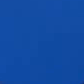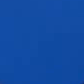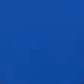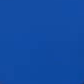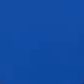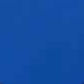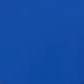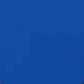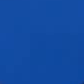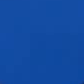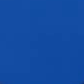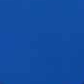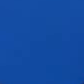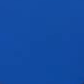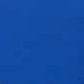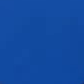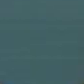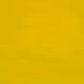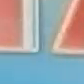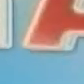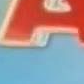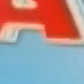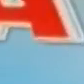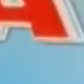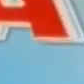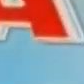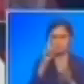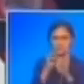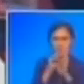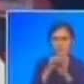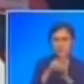unang bahagi ng report ni Joseph Moro.